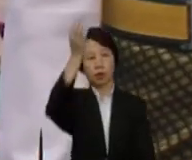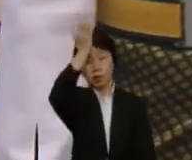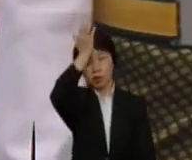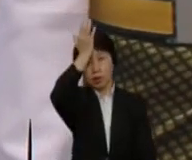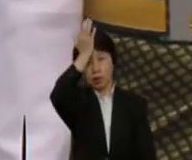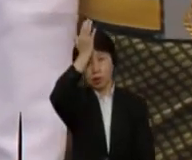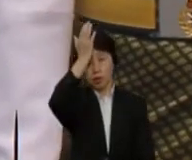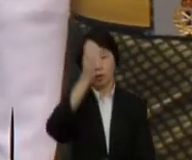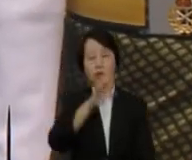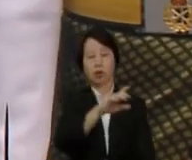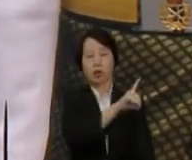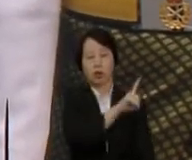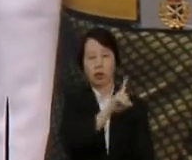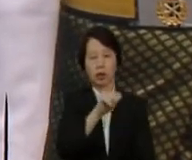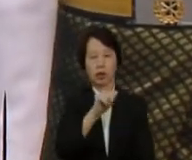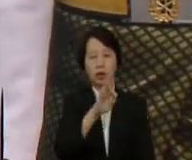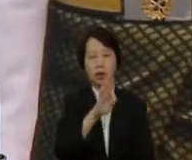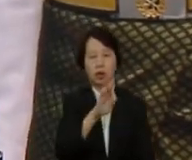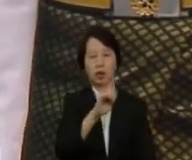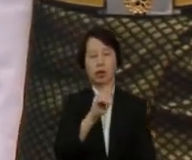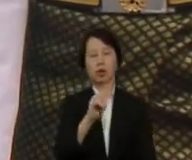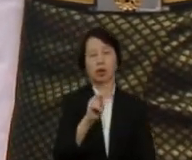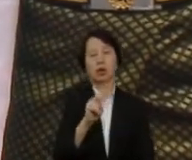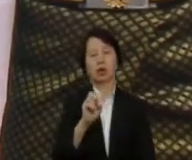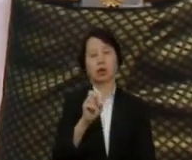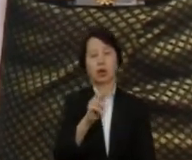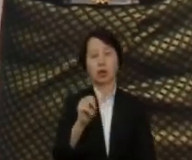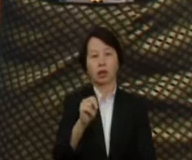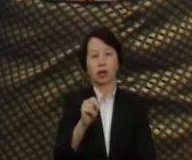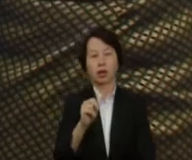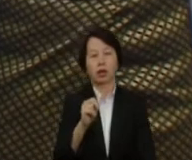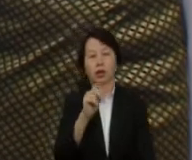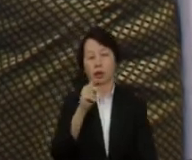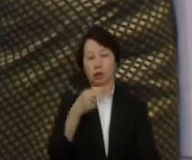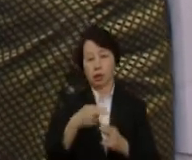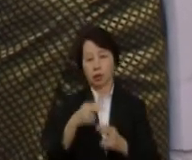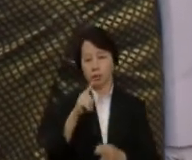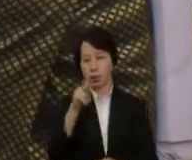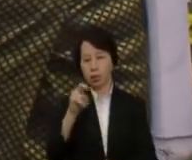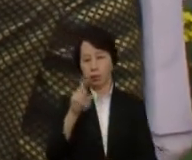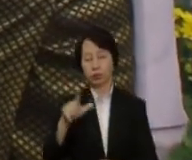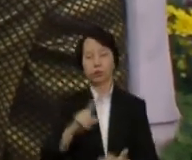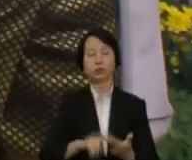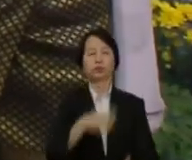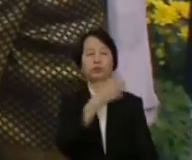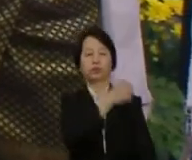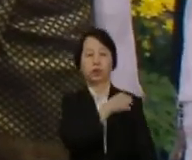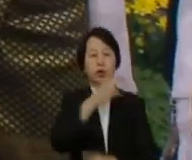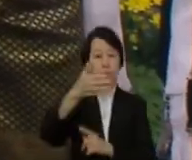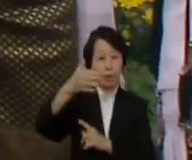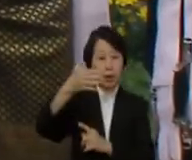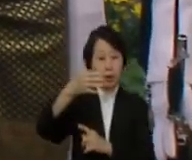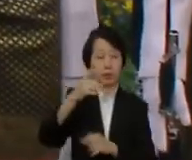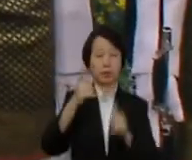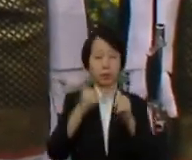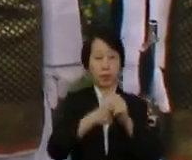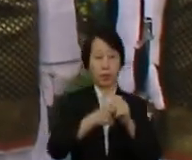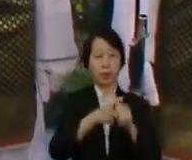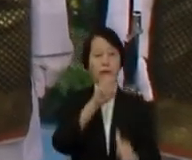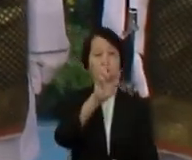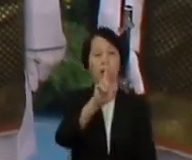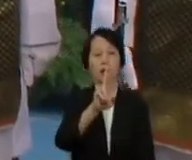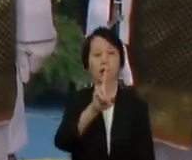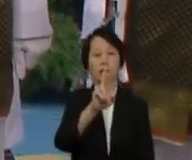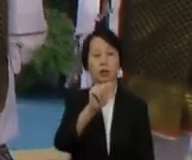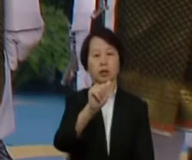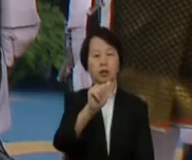Agong, Lieutenant Muhammad Iskandar Zulkarnan bin Doa Hassan, pegawai panji-panji Batalion Pertama Regimen Askar